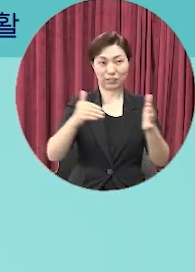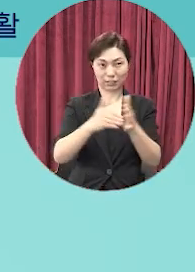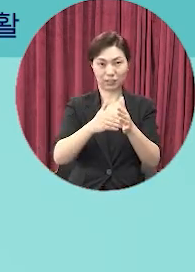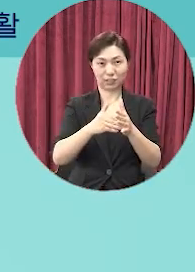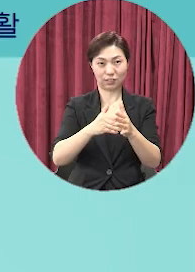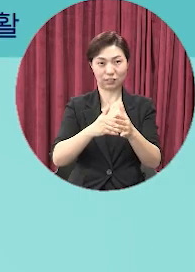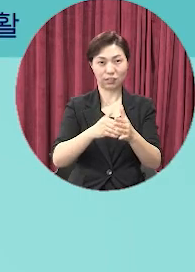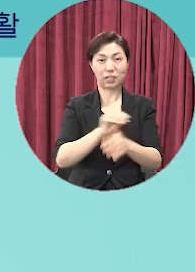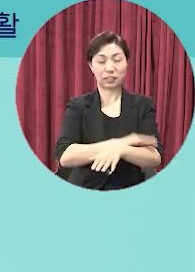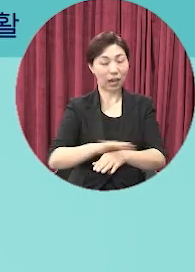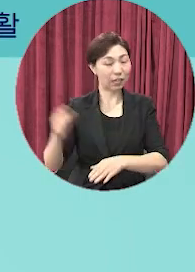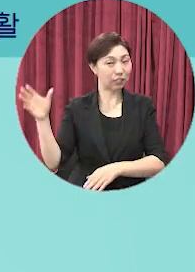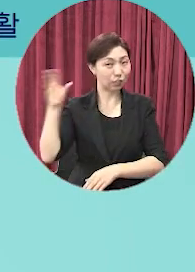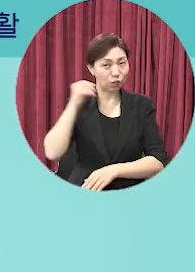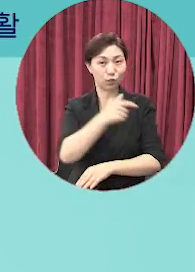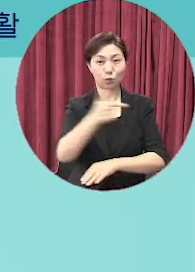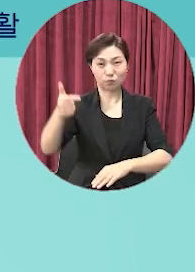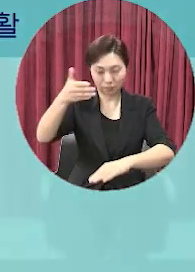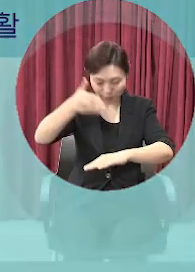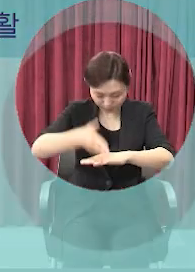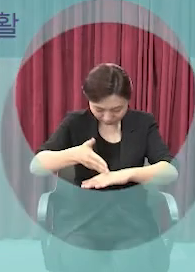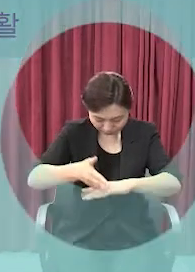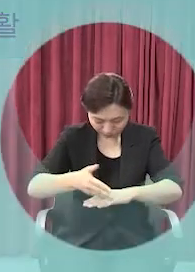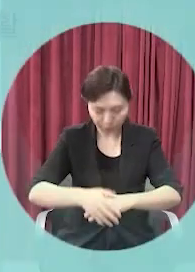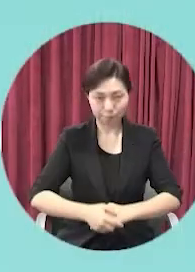하겠습니다. 경청해 주셔서 감사합니다.